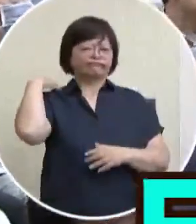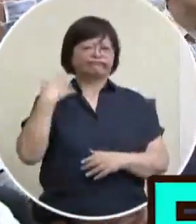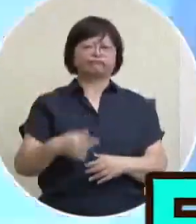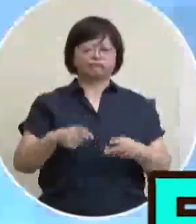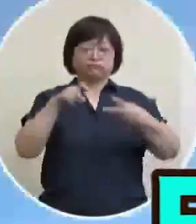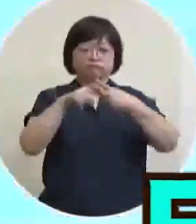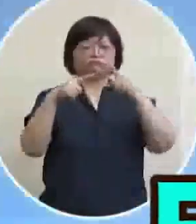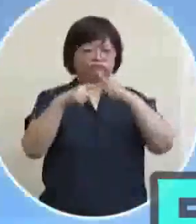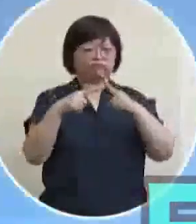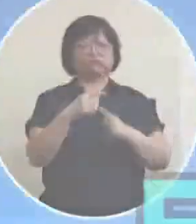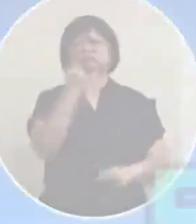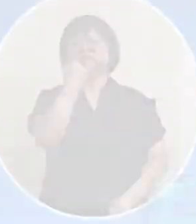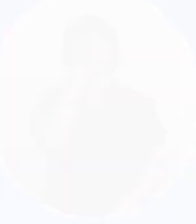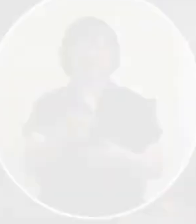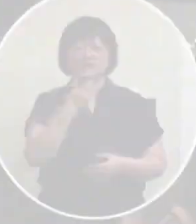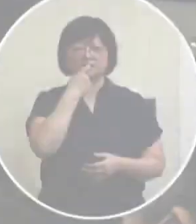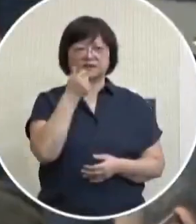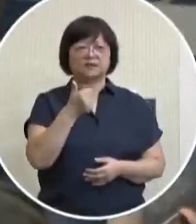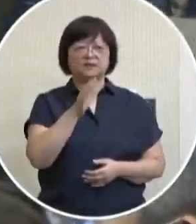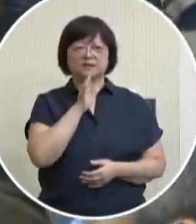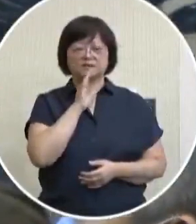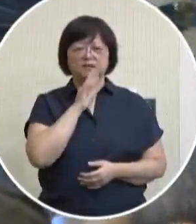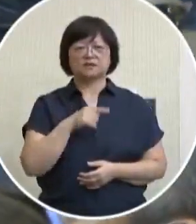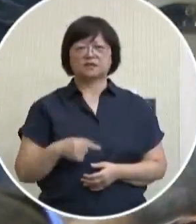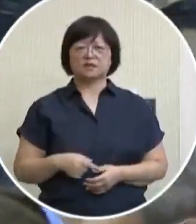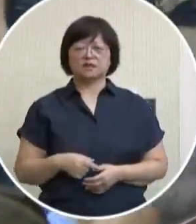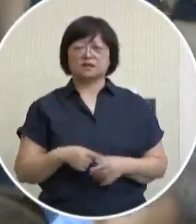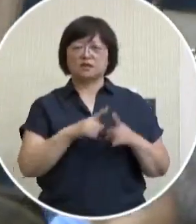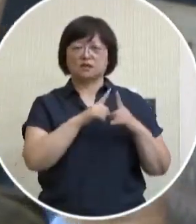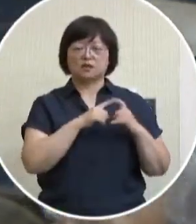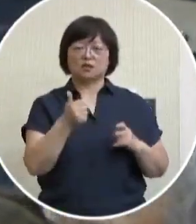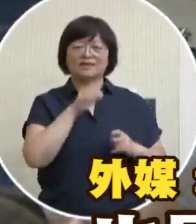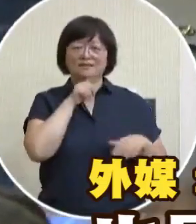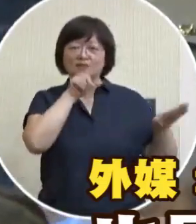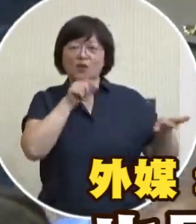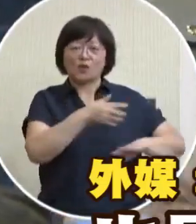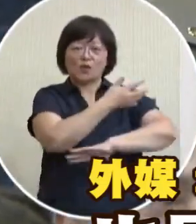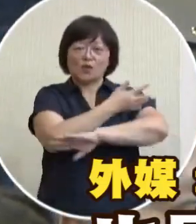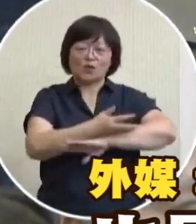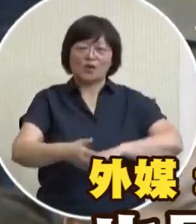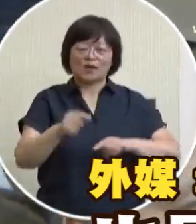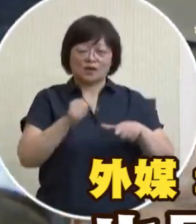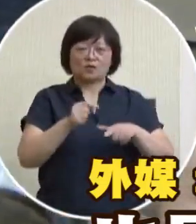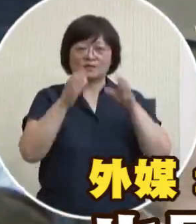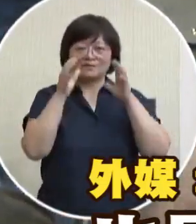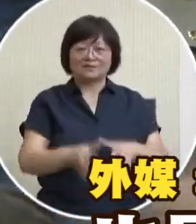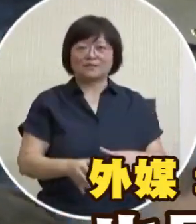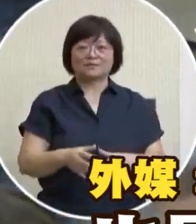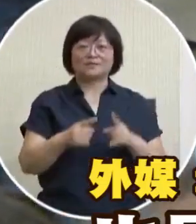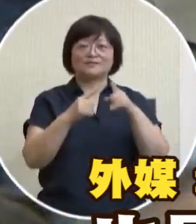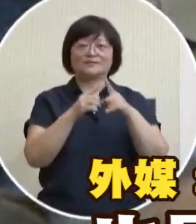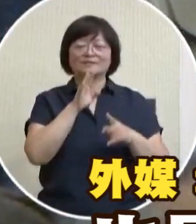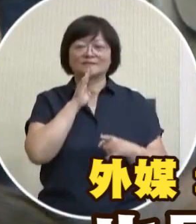只要他不来打台湾。 您是鸿海的创办人，您好像也是鸿海的一个